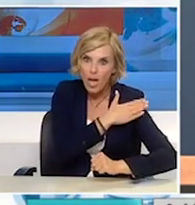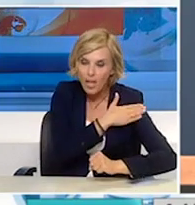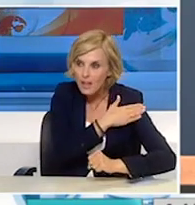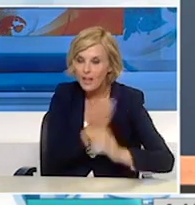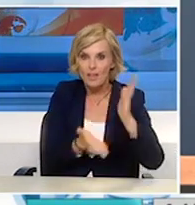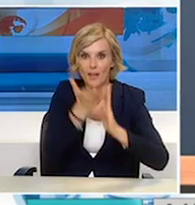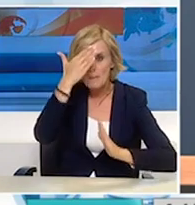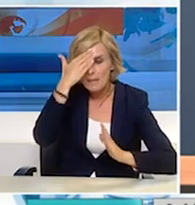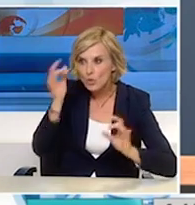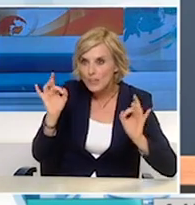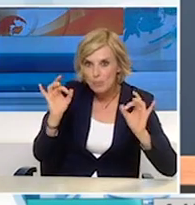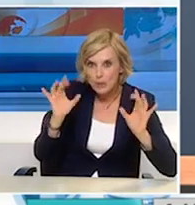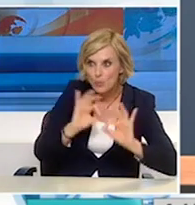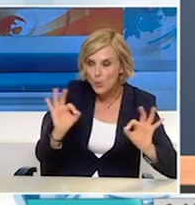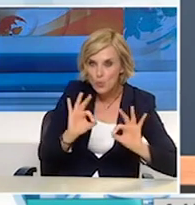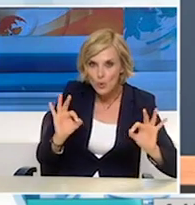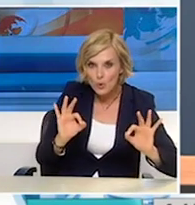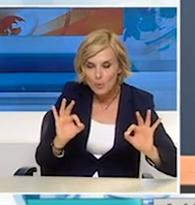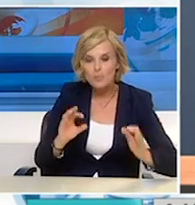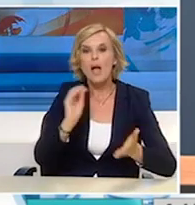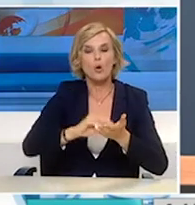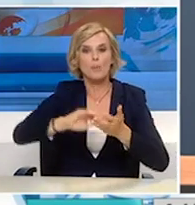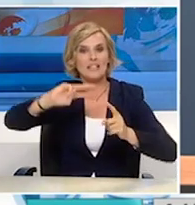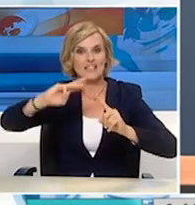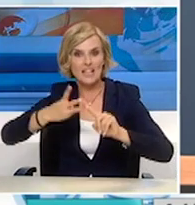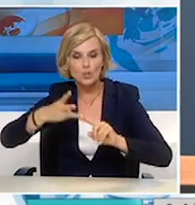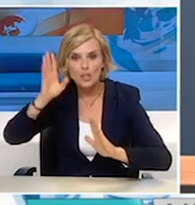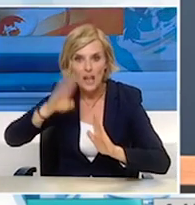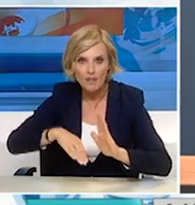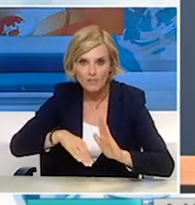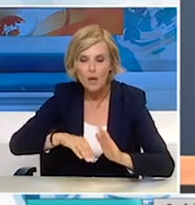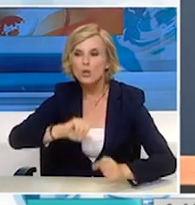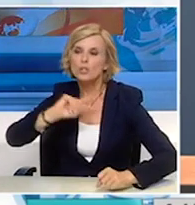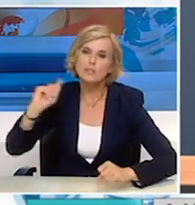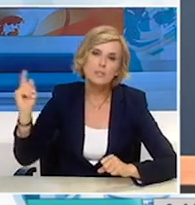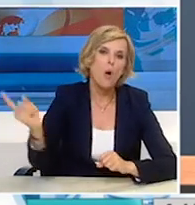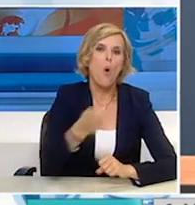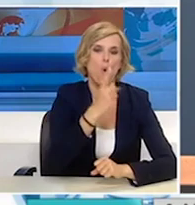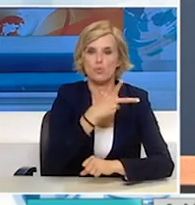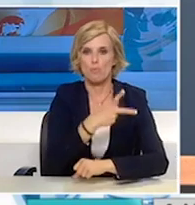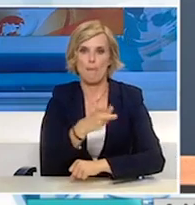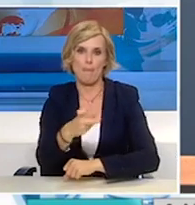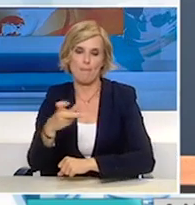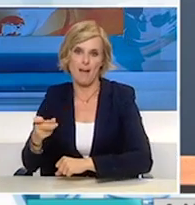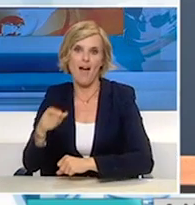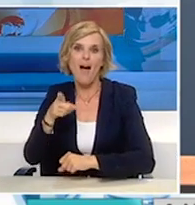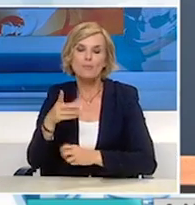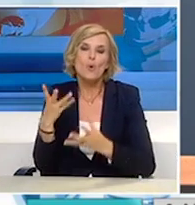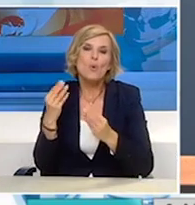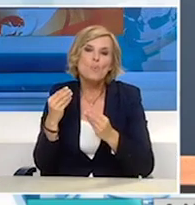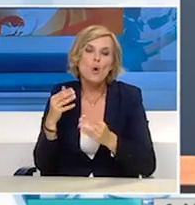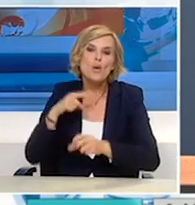και δημιουργεί ψηλά αντισώματα. Και στην τρίτη φάση το δίνουν στον πληθυσμό για να δουν αν δουλεύει έναντι της απόκτησης του ιού. Όλες αυτές οι φάσεις, καταλαβαίνετε,